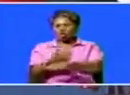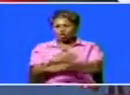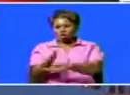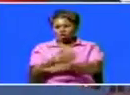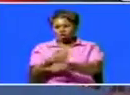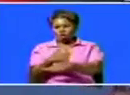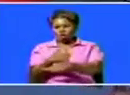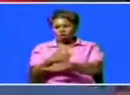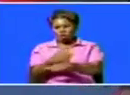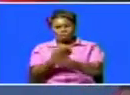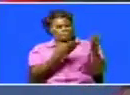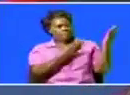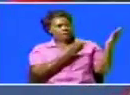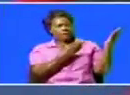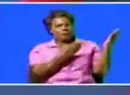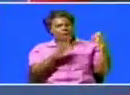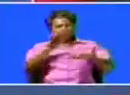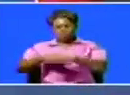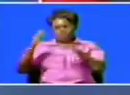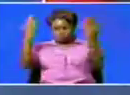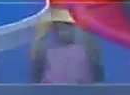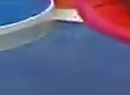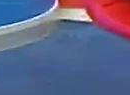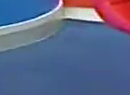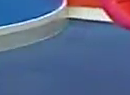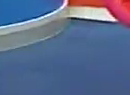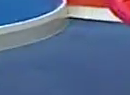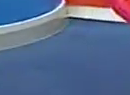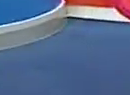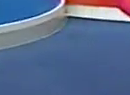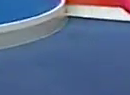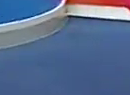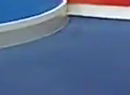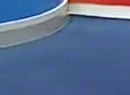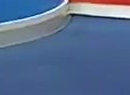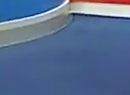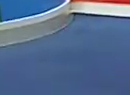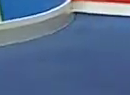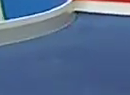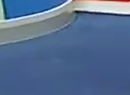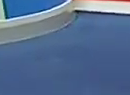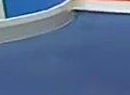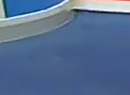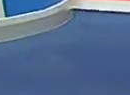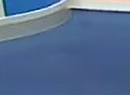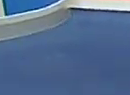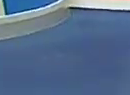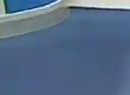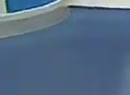msanii Uncle Konias. Usiku mwema. Tulipoanza shule na sisi tukiwa watoto, ulikuwa